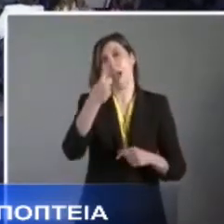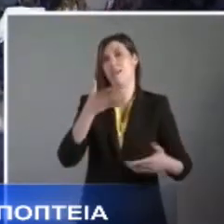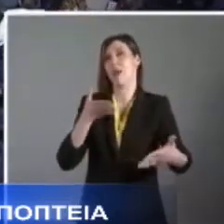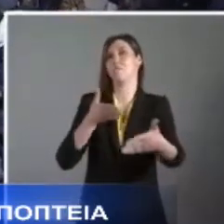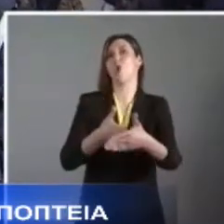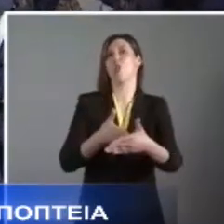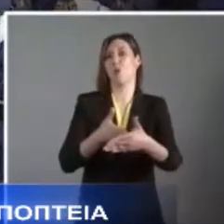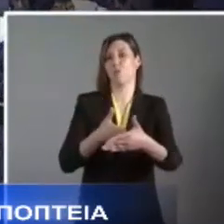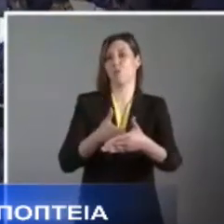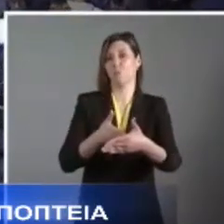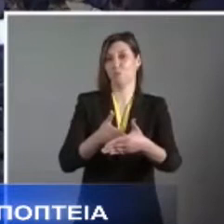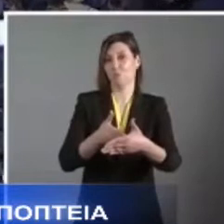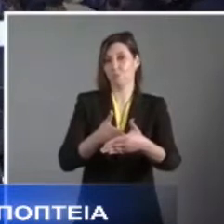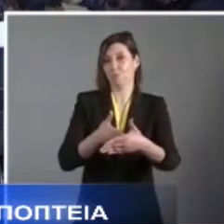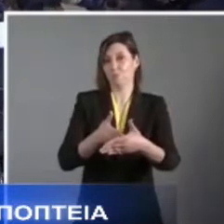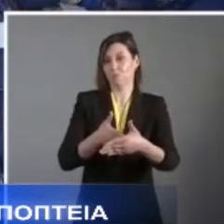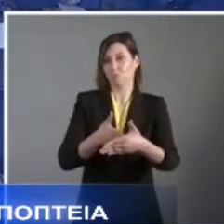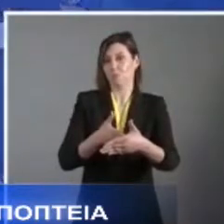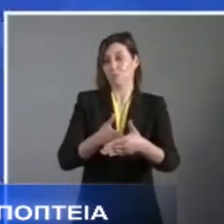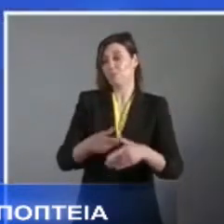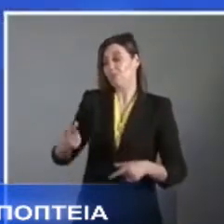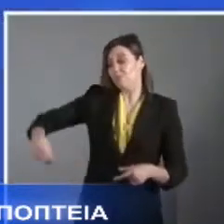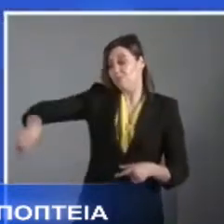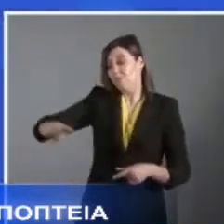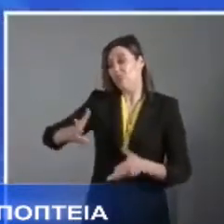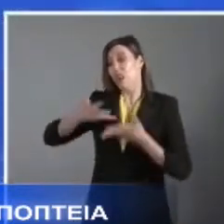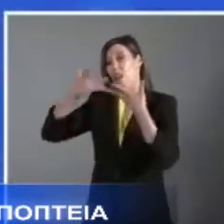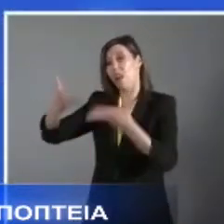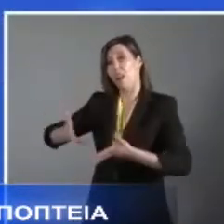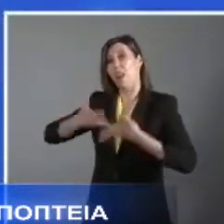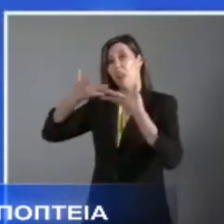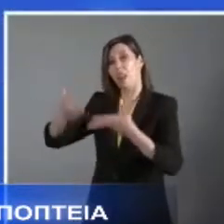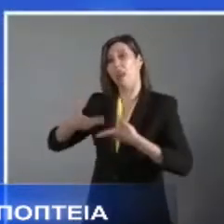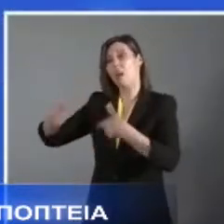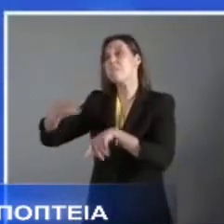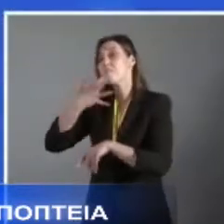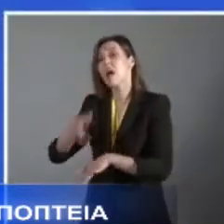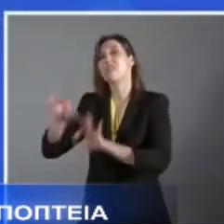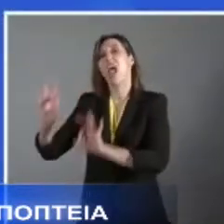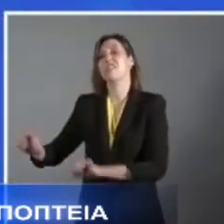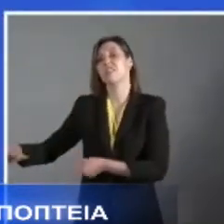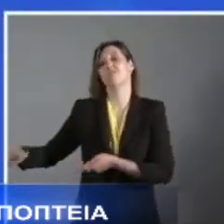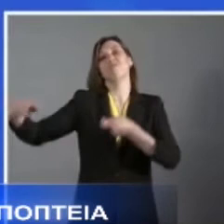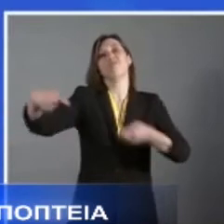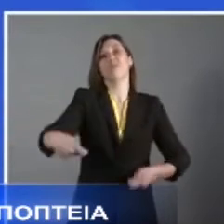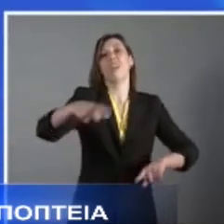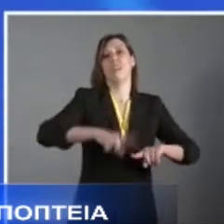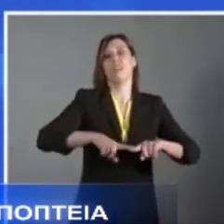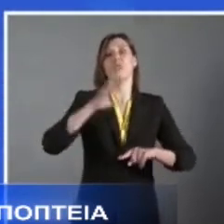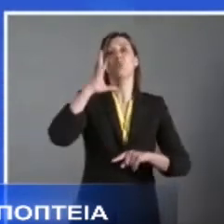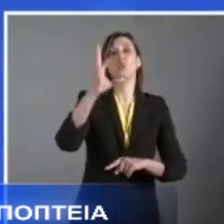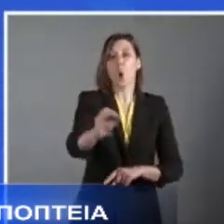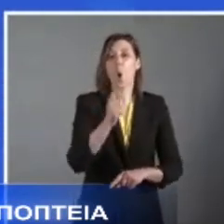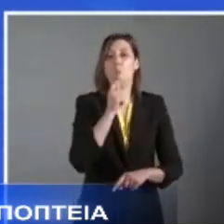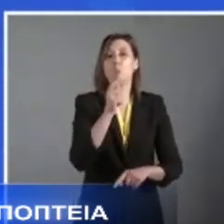που μας άφησαν φεύγοντας οι λαϊκιστές με στόχο να ναρκοθετήσουν το πολιτικό τοπίο. Την απλή